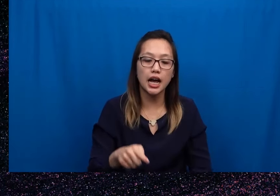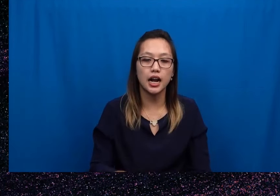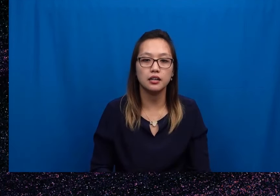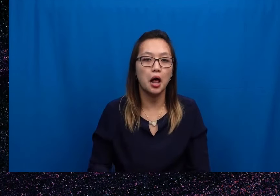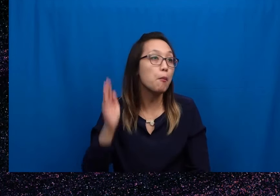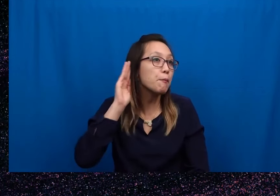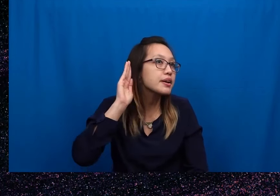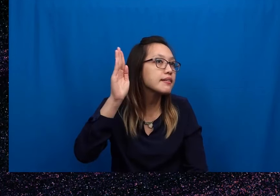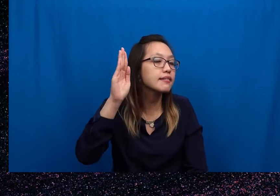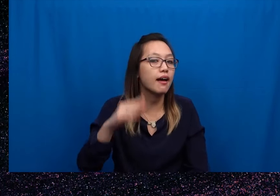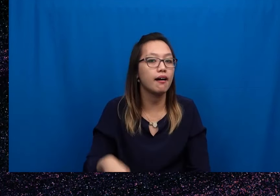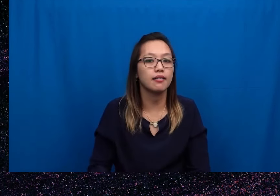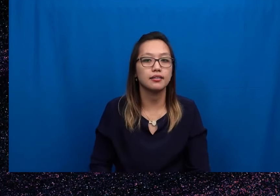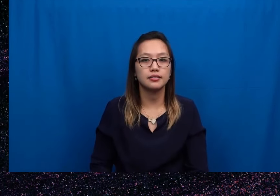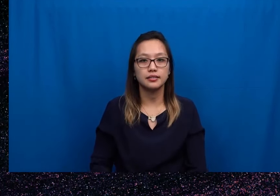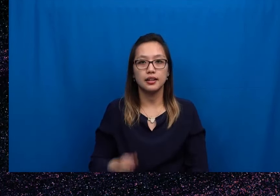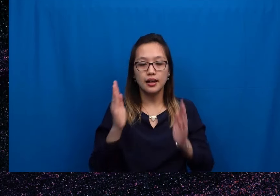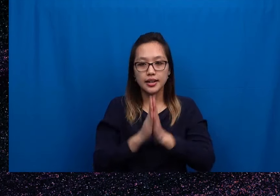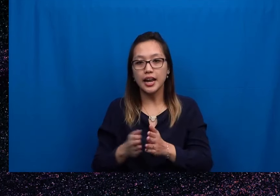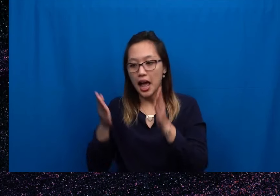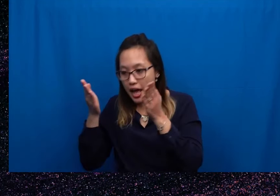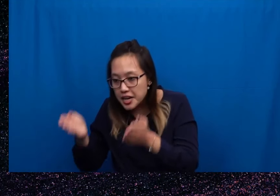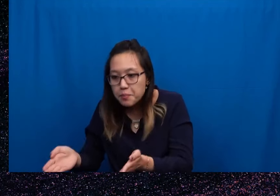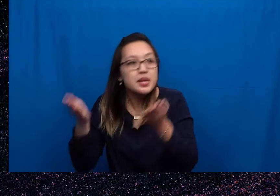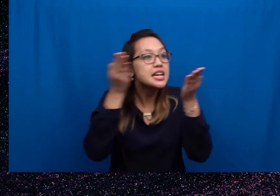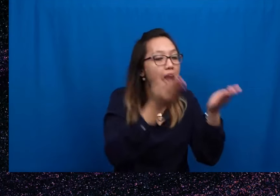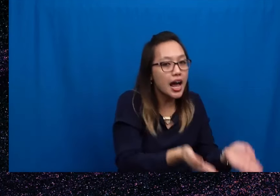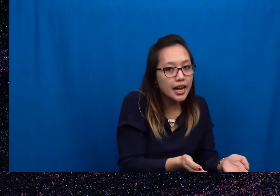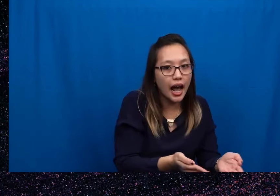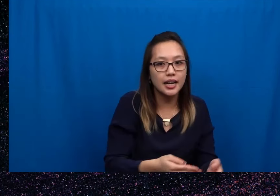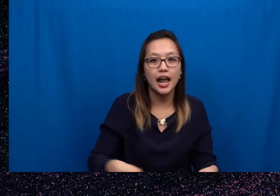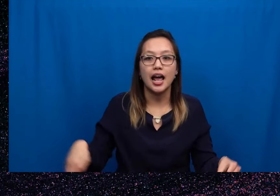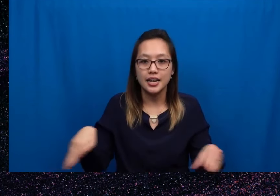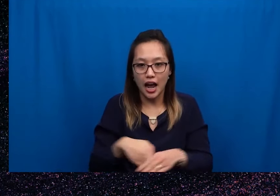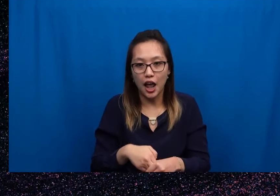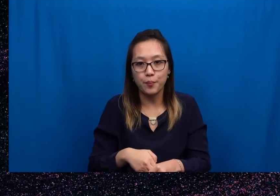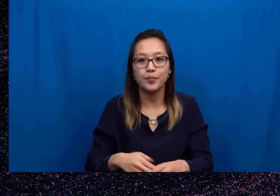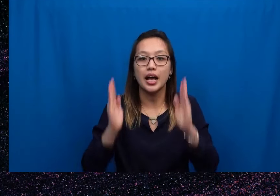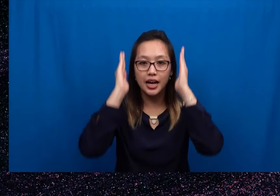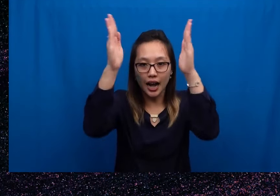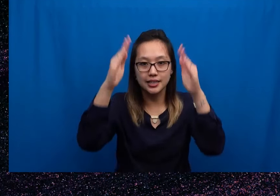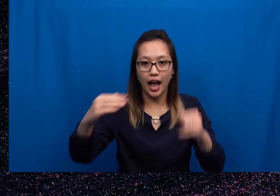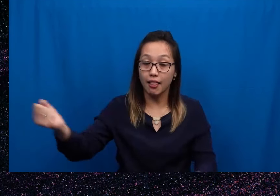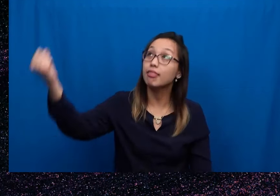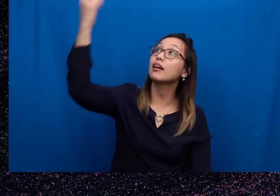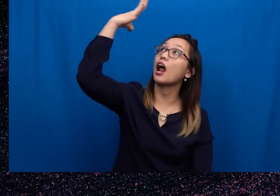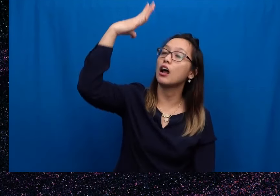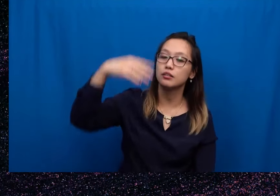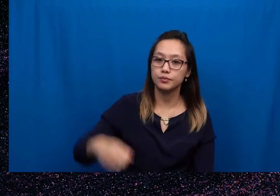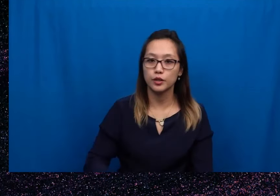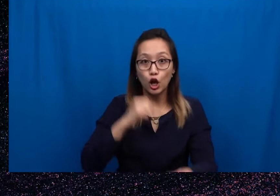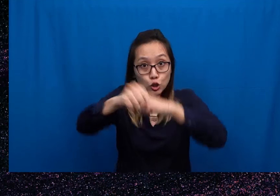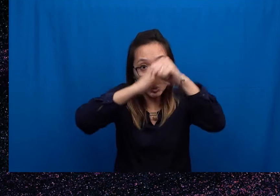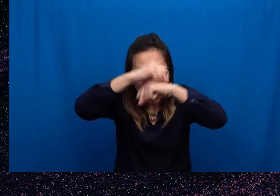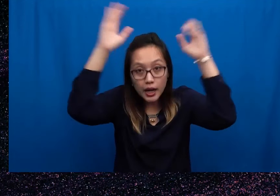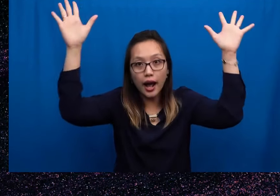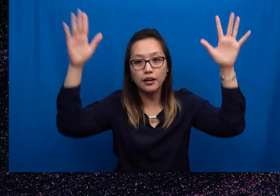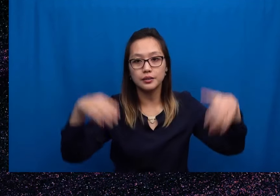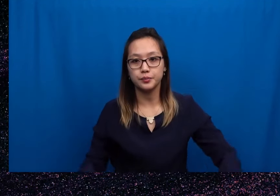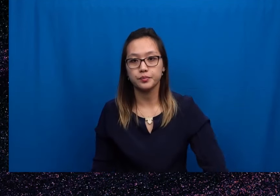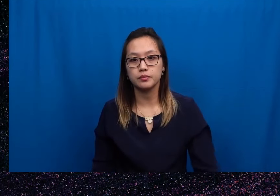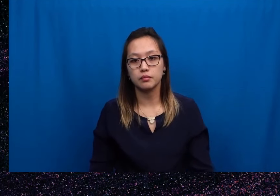akan dipindahkan ke dalam kerajaan terang itu. Sebab sama seperti Bapa